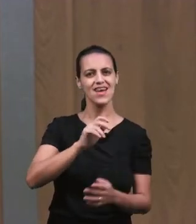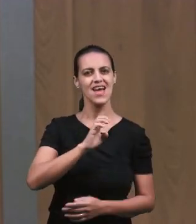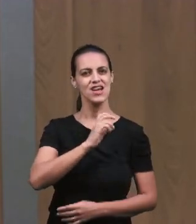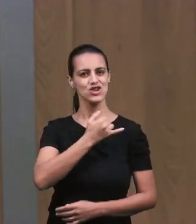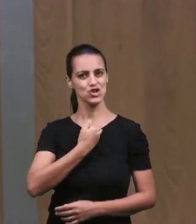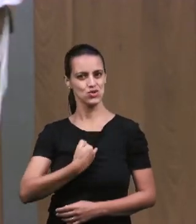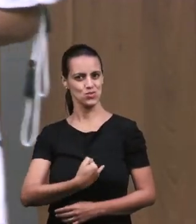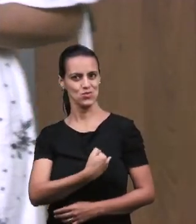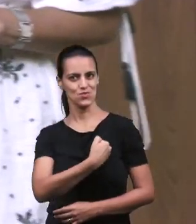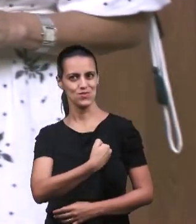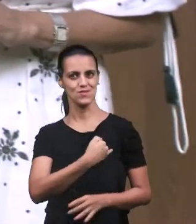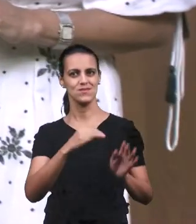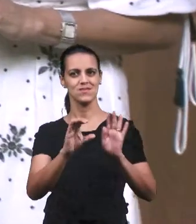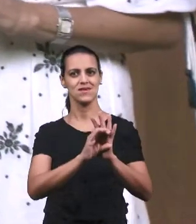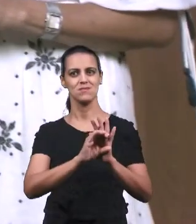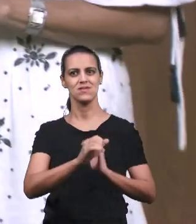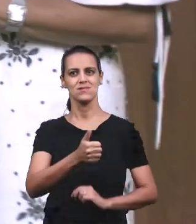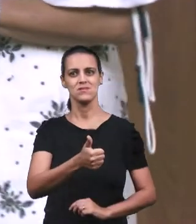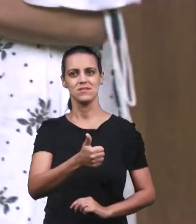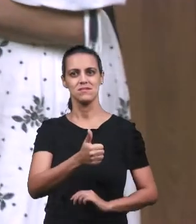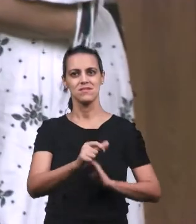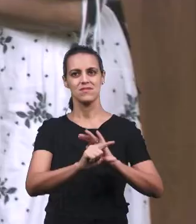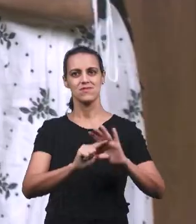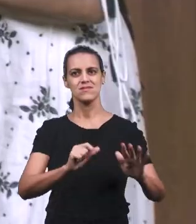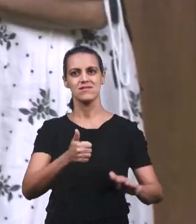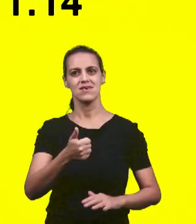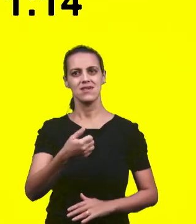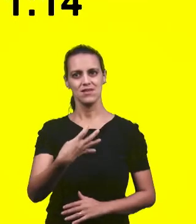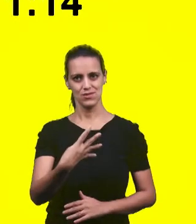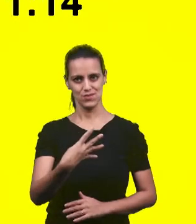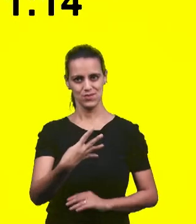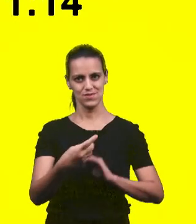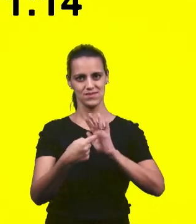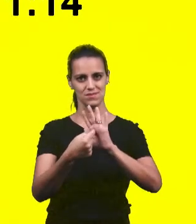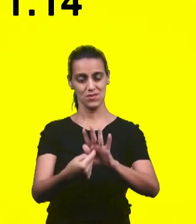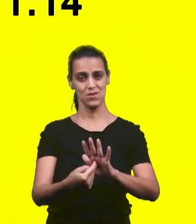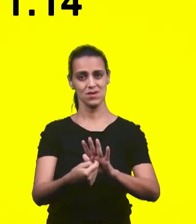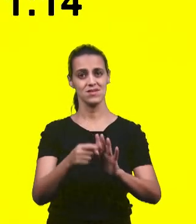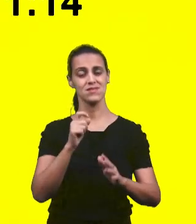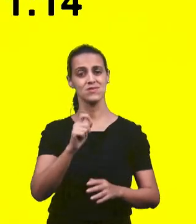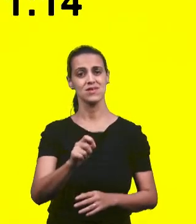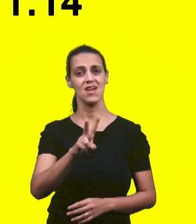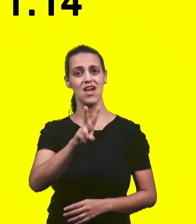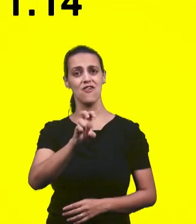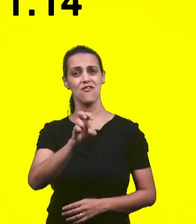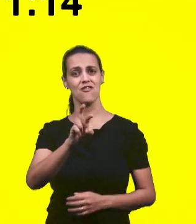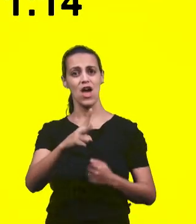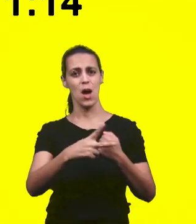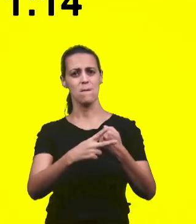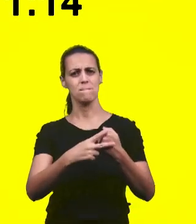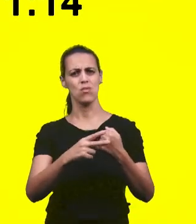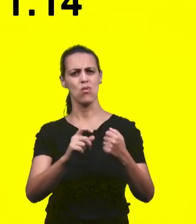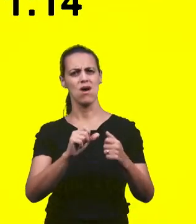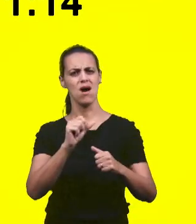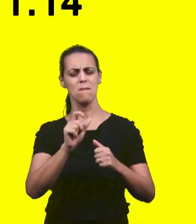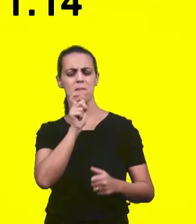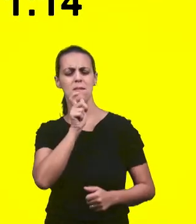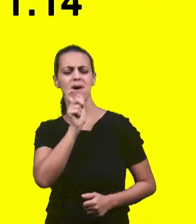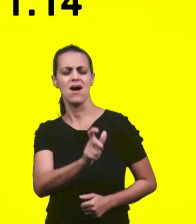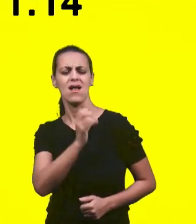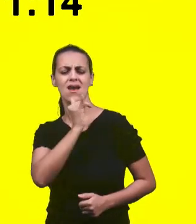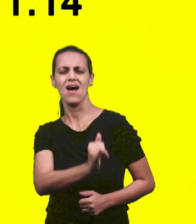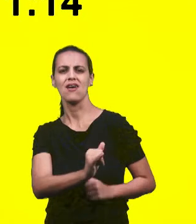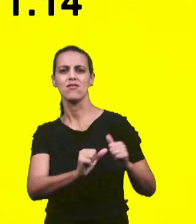Jean, chapitre 1er, verset 14, qui nous dit Et le Verbe s'est fait chair et habité parmi nous, et nous avons vu